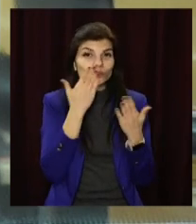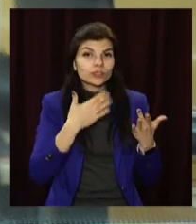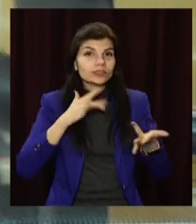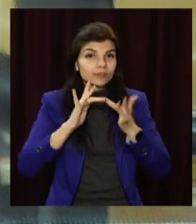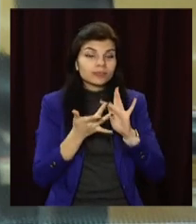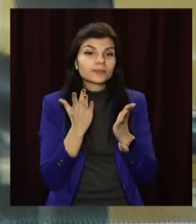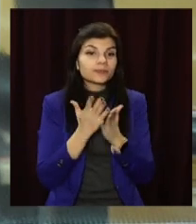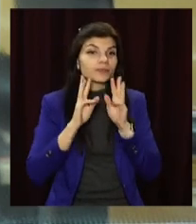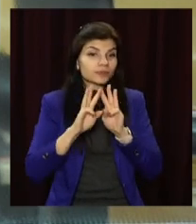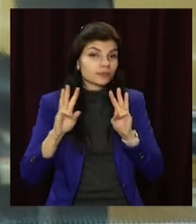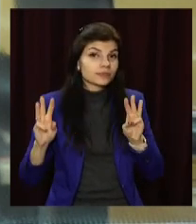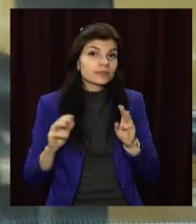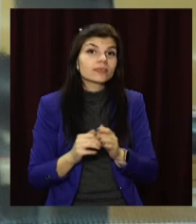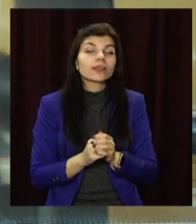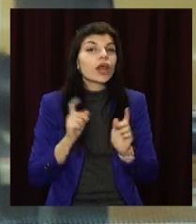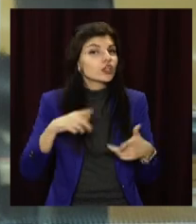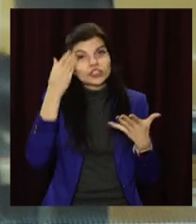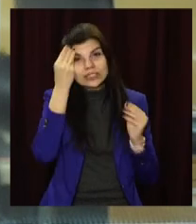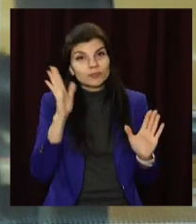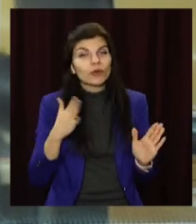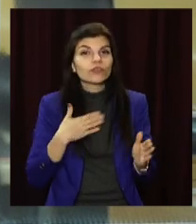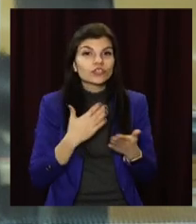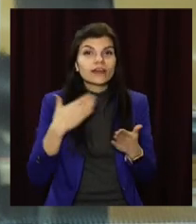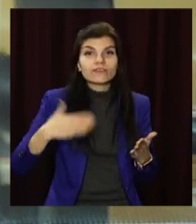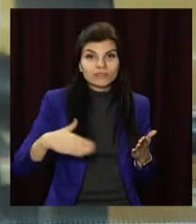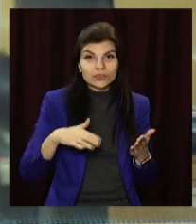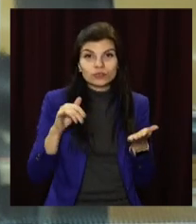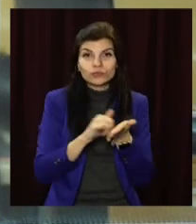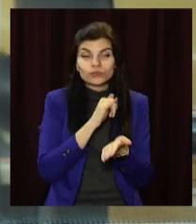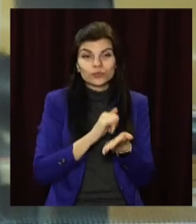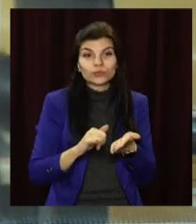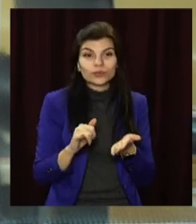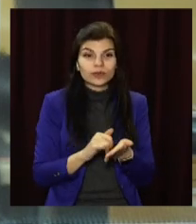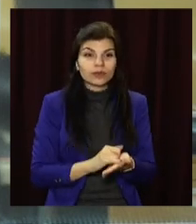сайті opentv.media. Та не забувайте і про сюжети в соціальних мережах